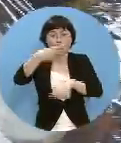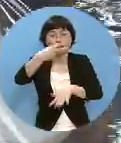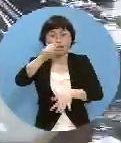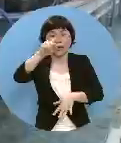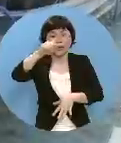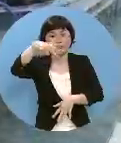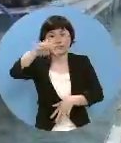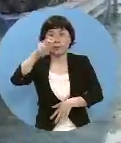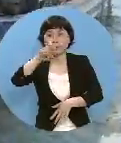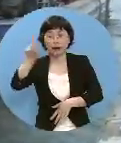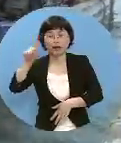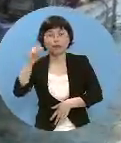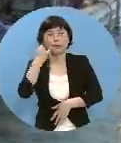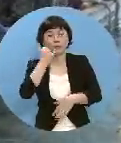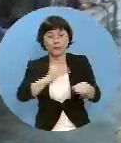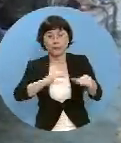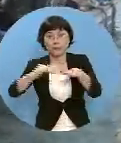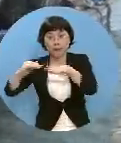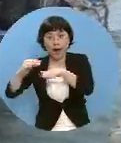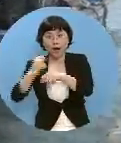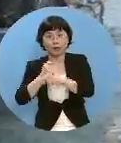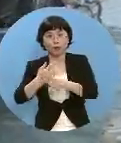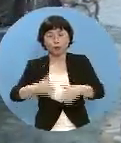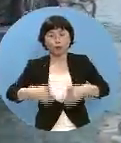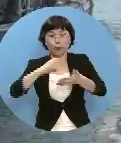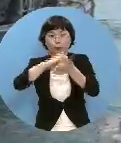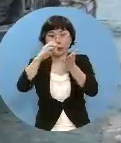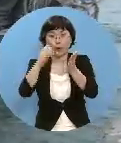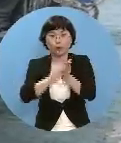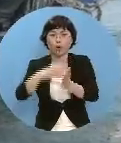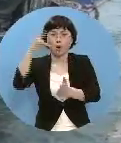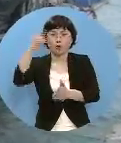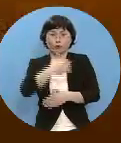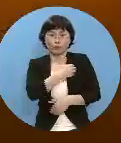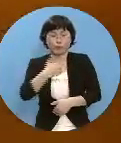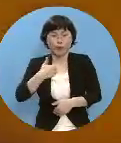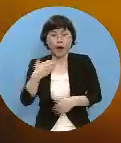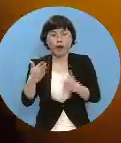리아스식 해안의 잔잔한 파도, 적정한 수온, 일조량 등